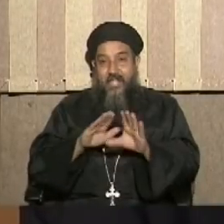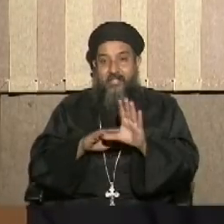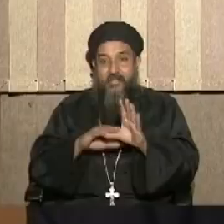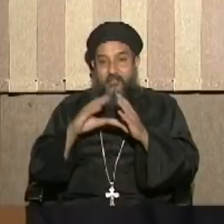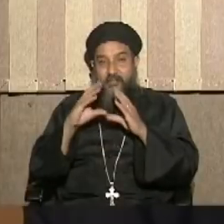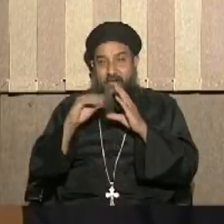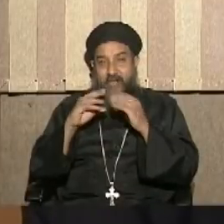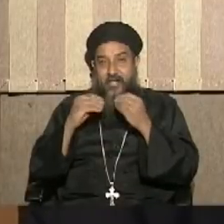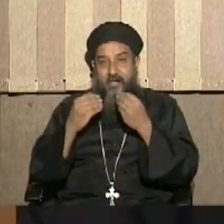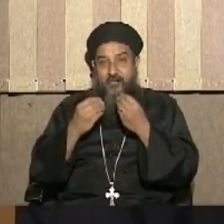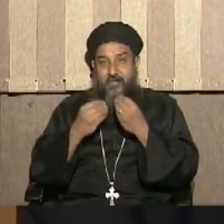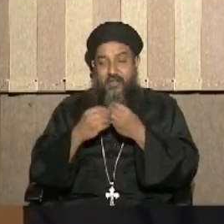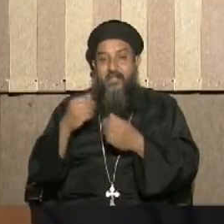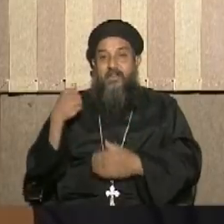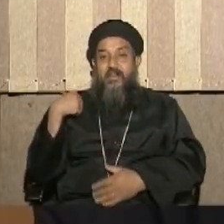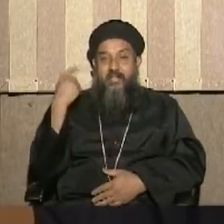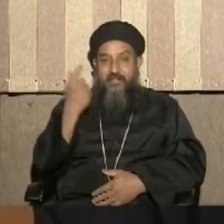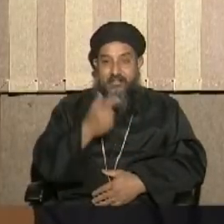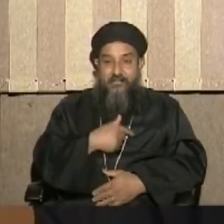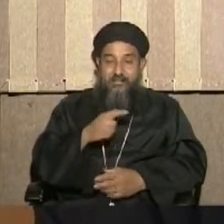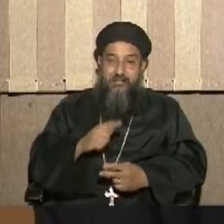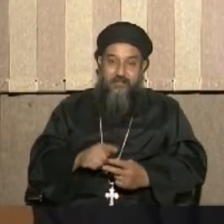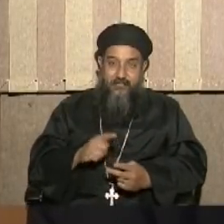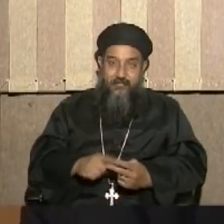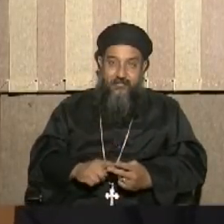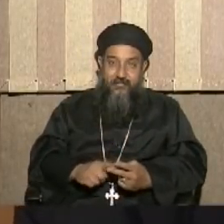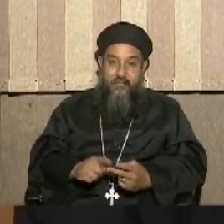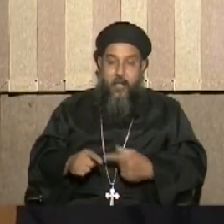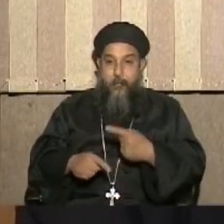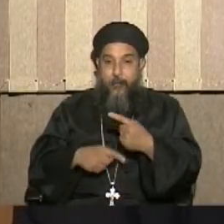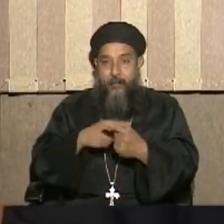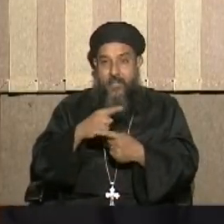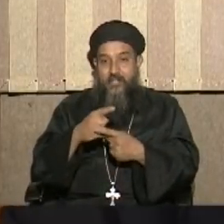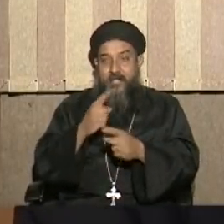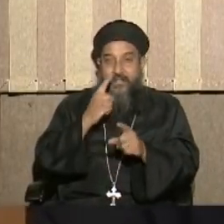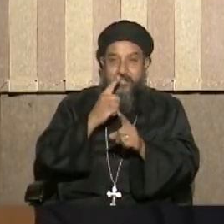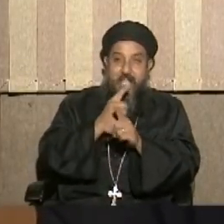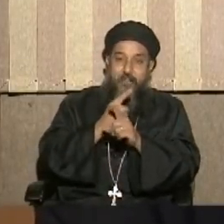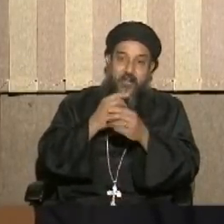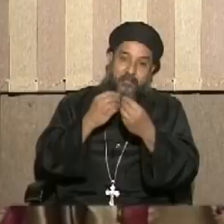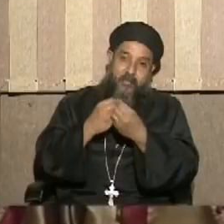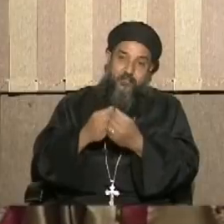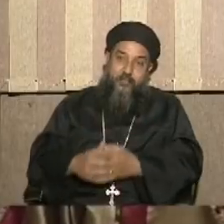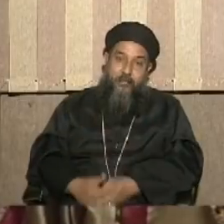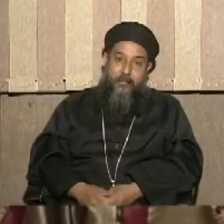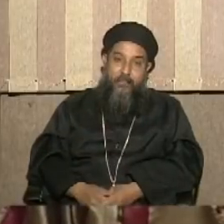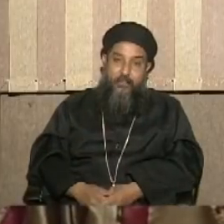بعض بنتكلم عن أخبار ماكسيموس ودوماديوس، وقلنا بعد كده نقابل جلالتك.